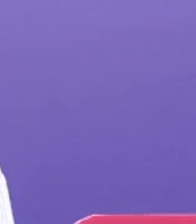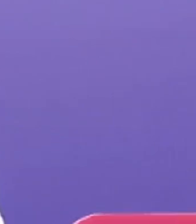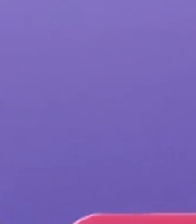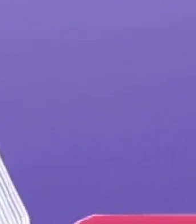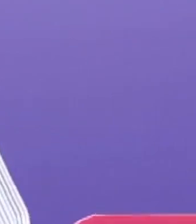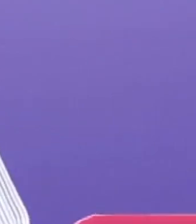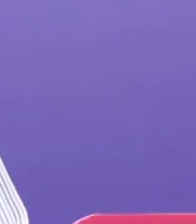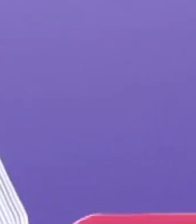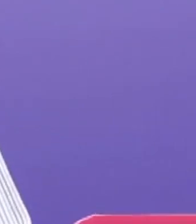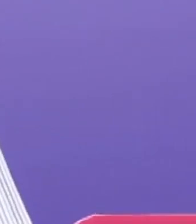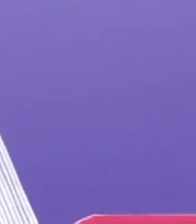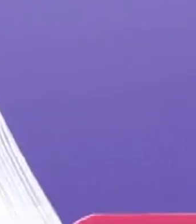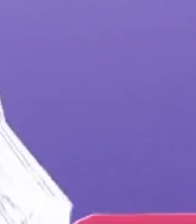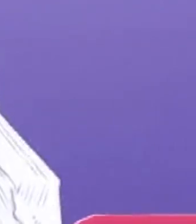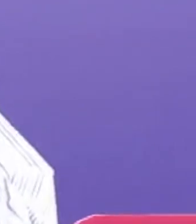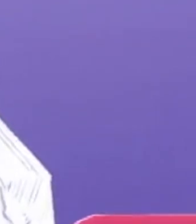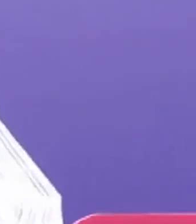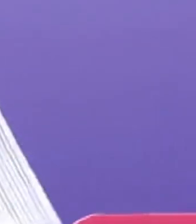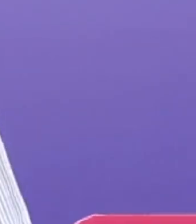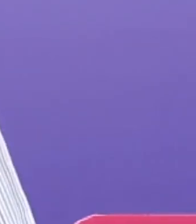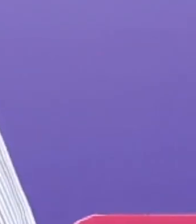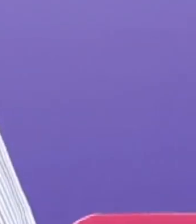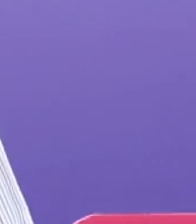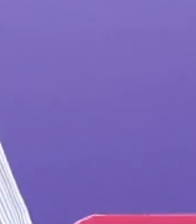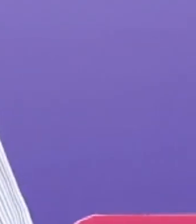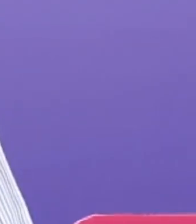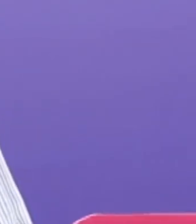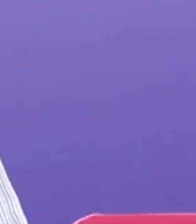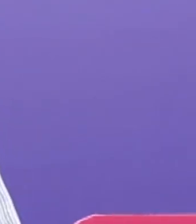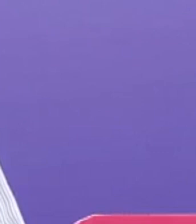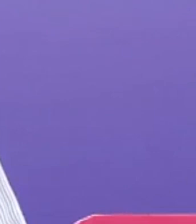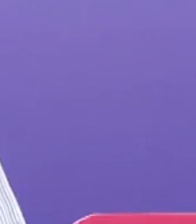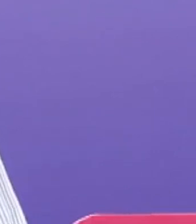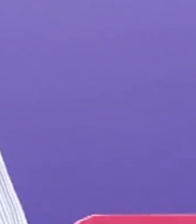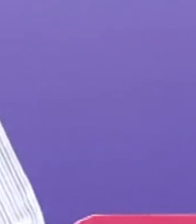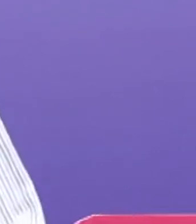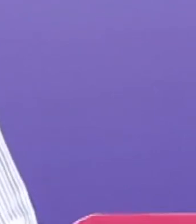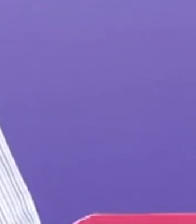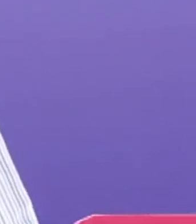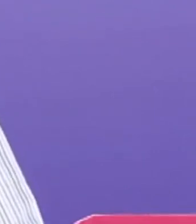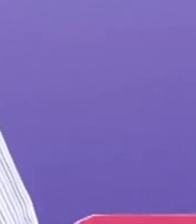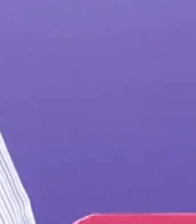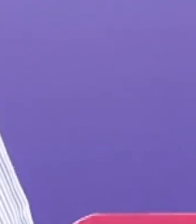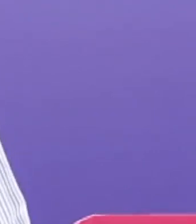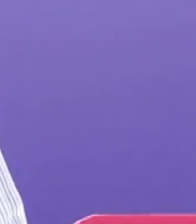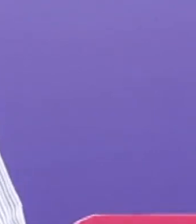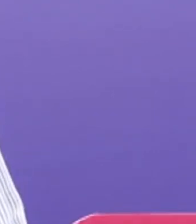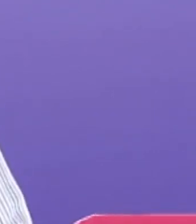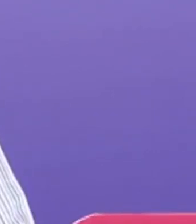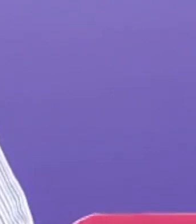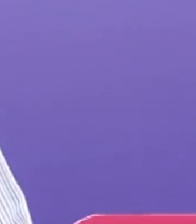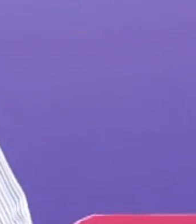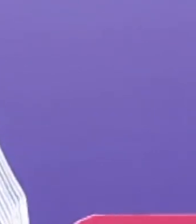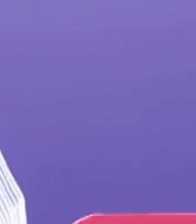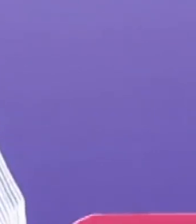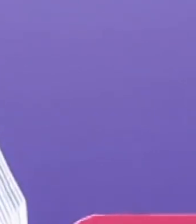ก็ขอย้ำครับท่านที่มีโรคประจำตัวหรือสูงอายุนะครับไม่ต้องกังวลในเรื่องว่าจะกังวลเรื่องความปลอดภัยเรื่องวัคซีนนะครับ